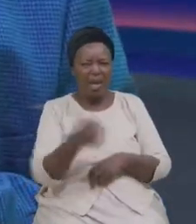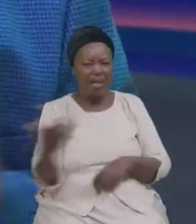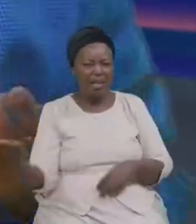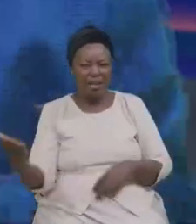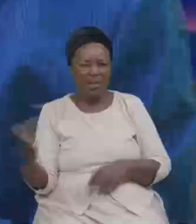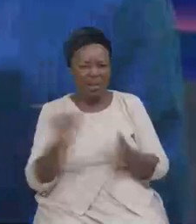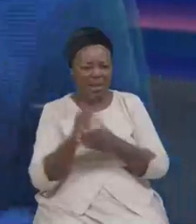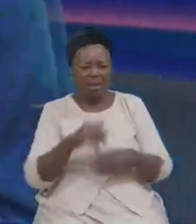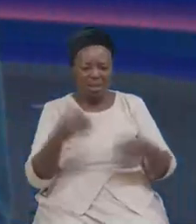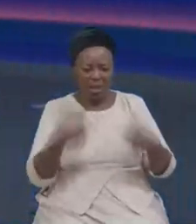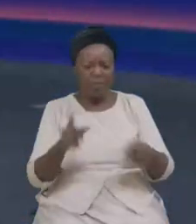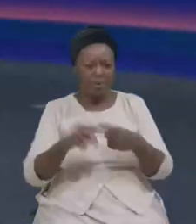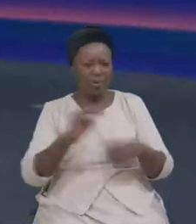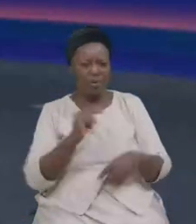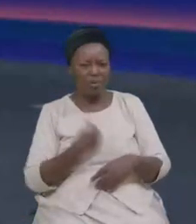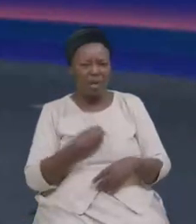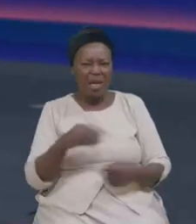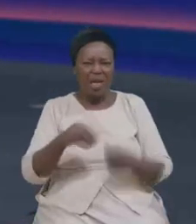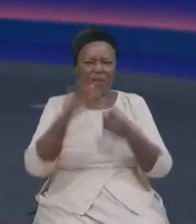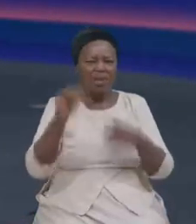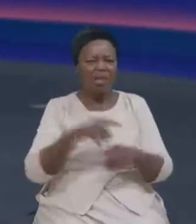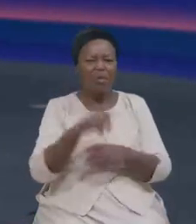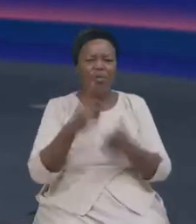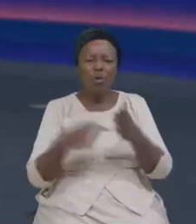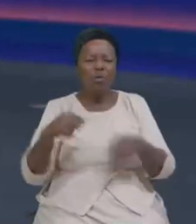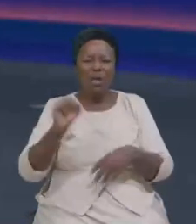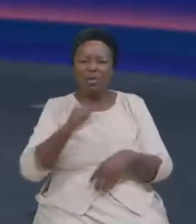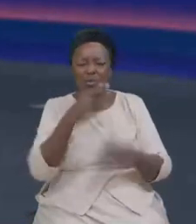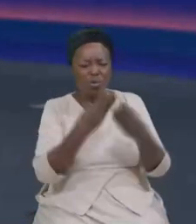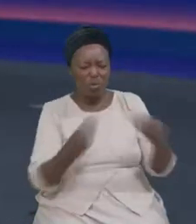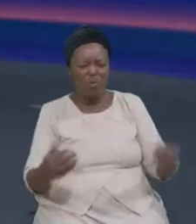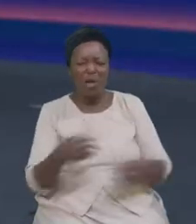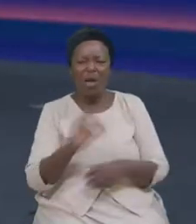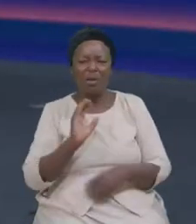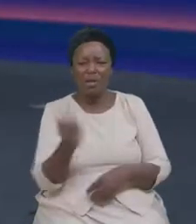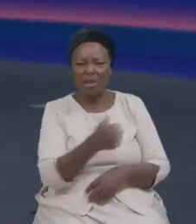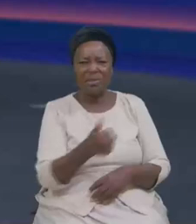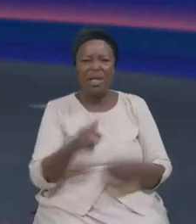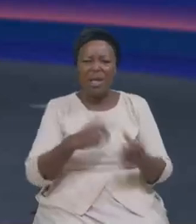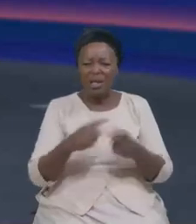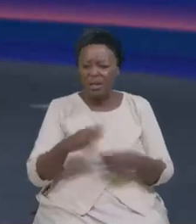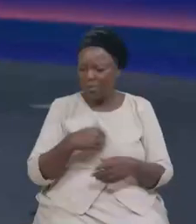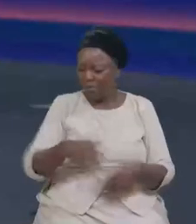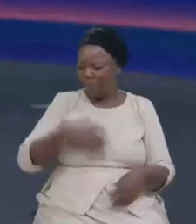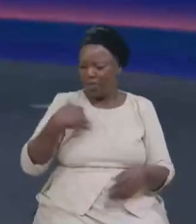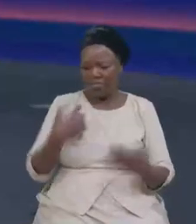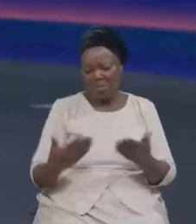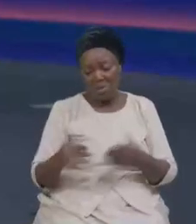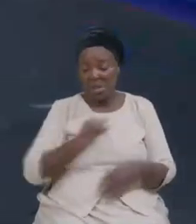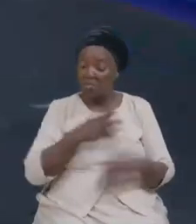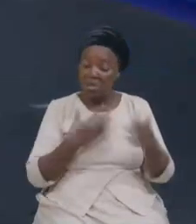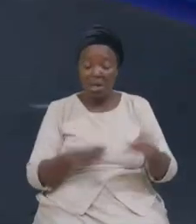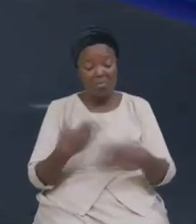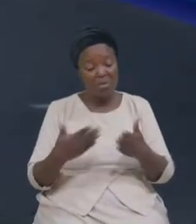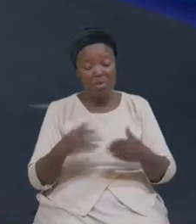confrontés, ce que nous n'arrivons pas à régler, on se dit, ah ça c'est la fin. Est-ce que je vais partir comme